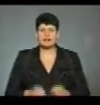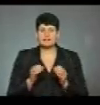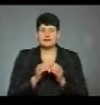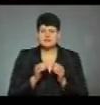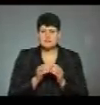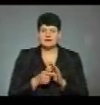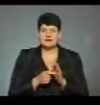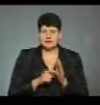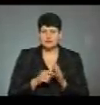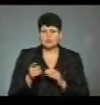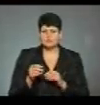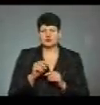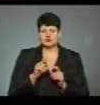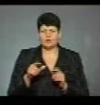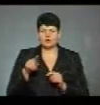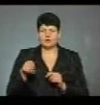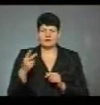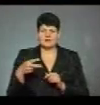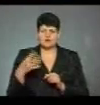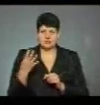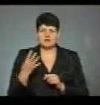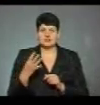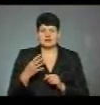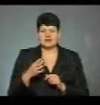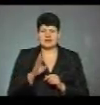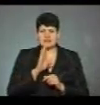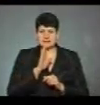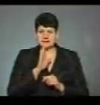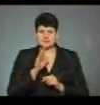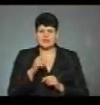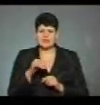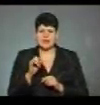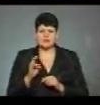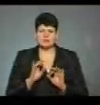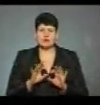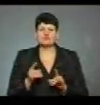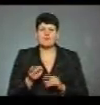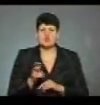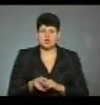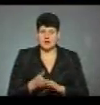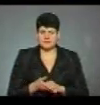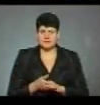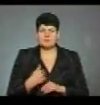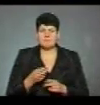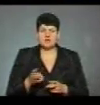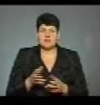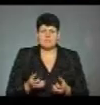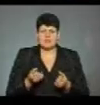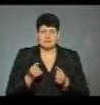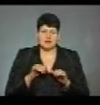Десятикласниця Тернопільської школи номер 24 Діана Безверхна розповідає, чому прийшла на Майдан. Ми прийшли підтримати